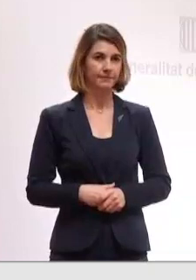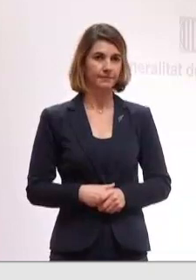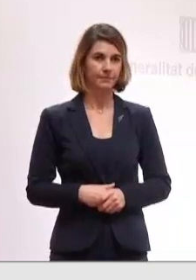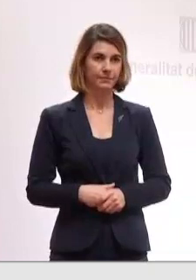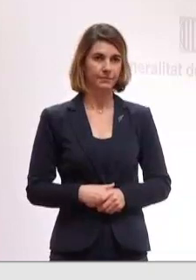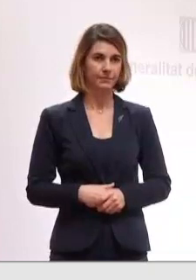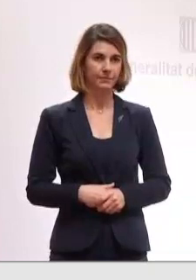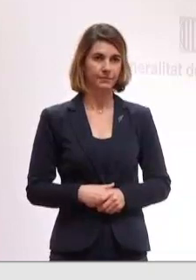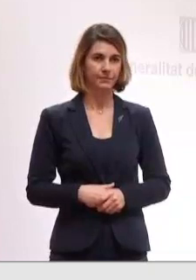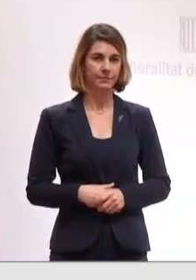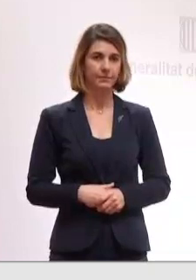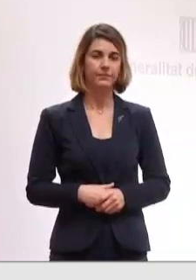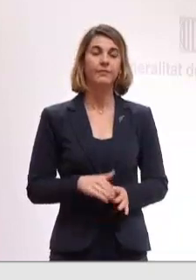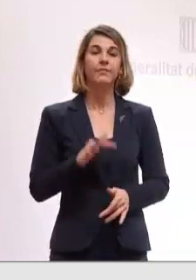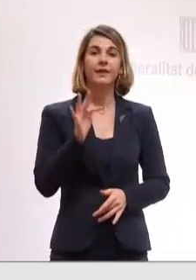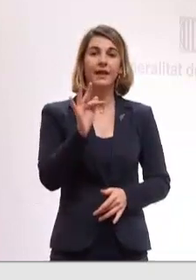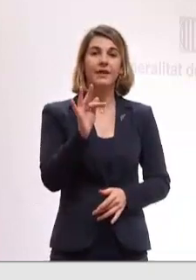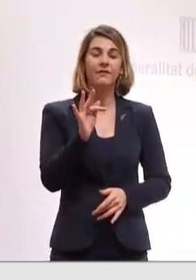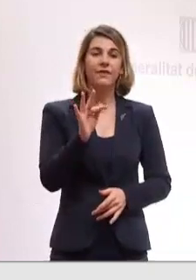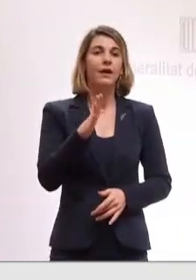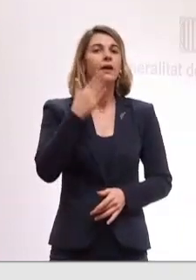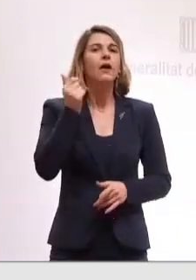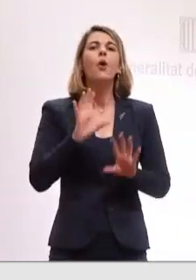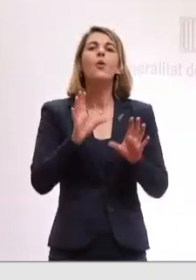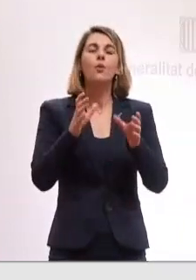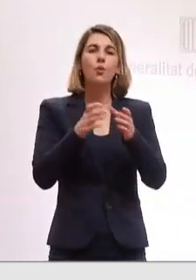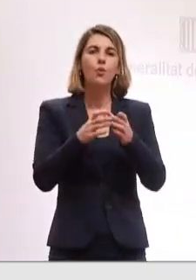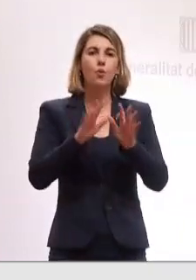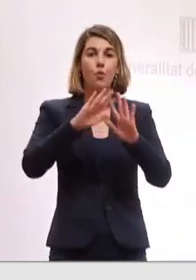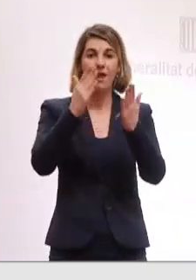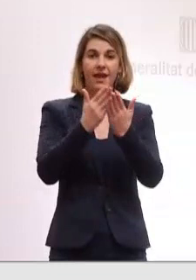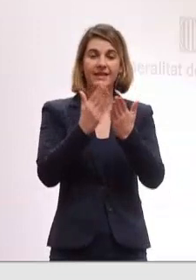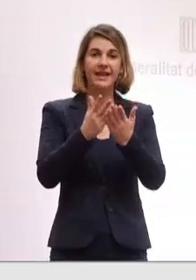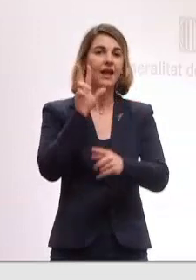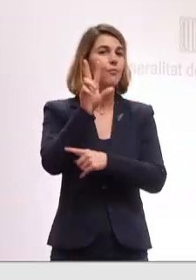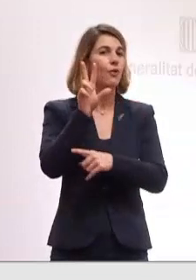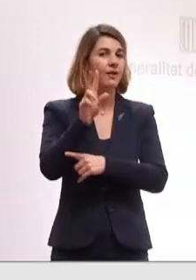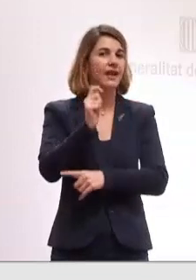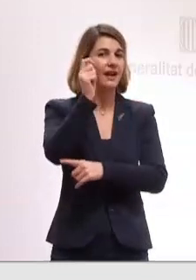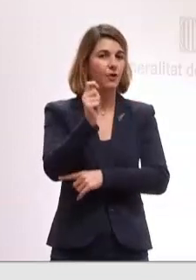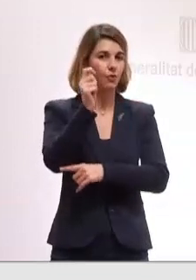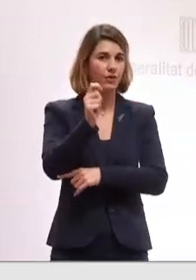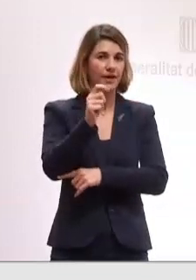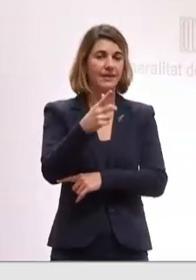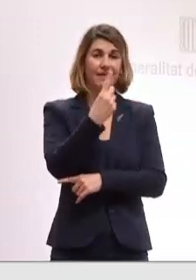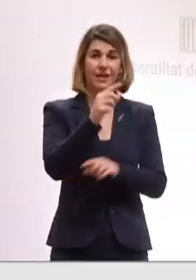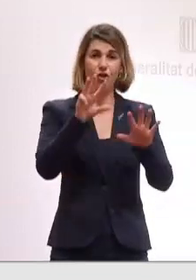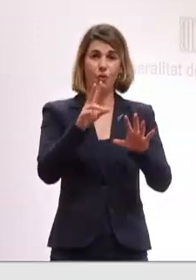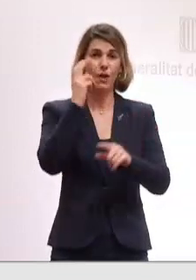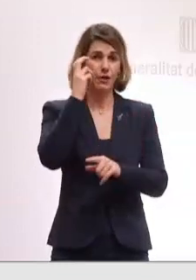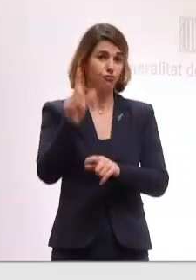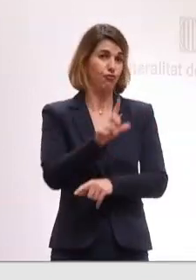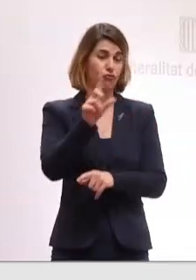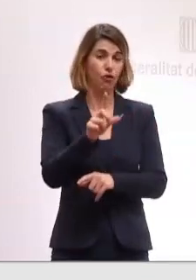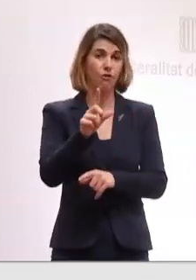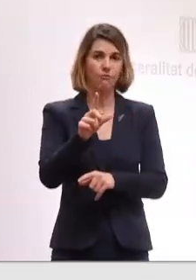F. A l'il·lustre Col·legi d'Advocats de Granollers. El passat 19 de juliol, l'il·lustre Col·legi